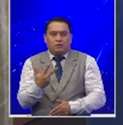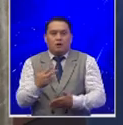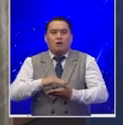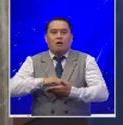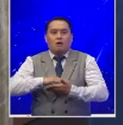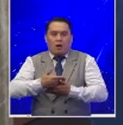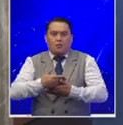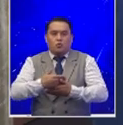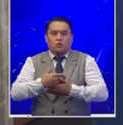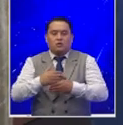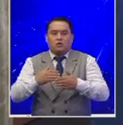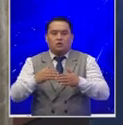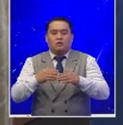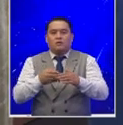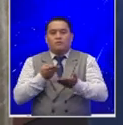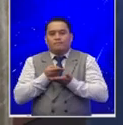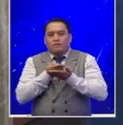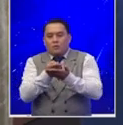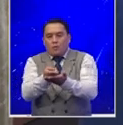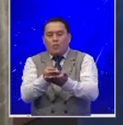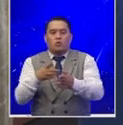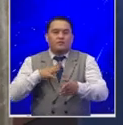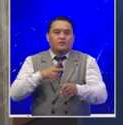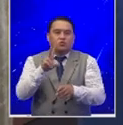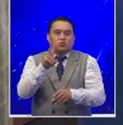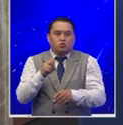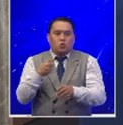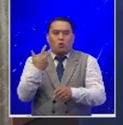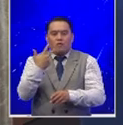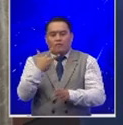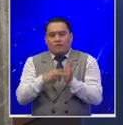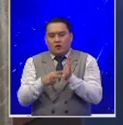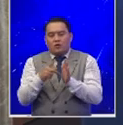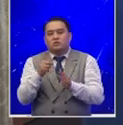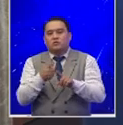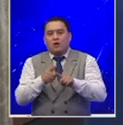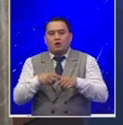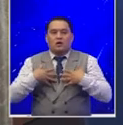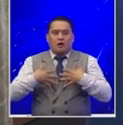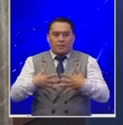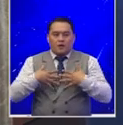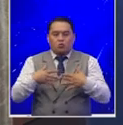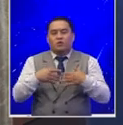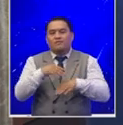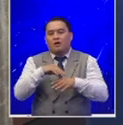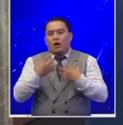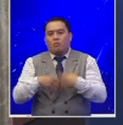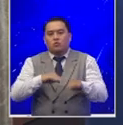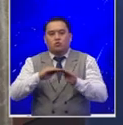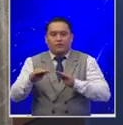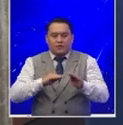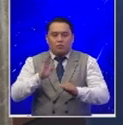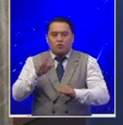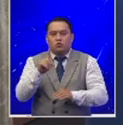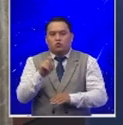компьютерных томографа, более 100 ИВЛ-аппаратов, также концентраторы предусмотрены, покупка более